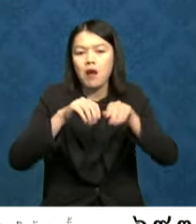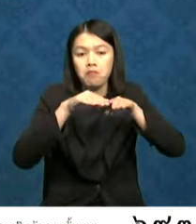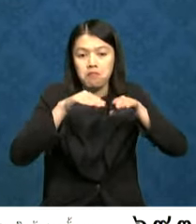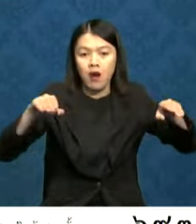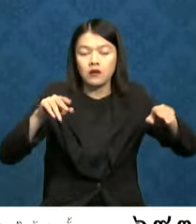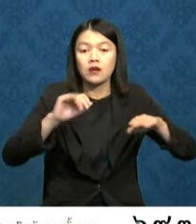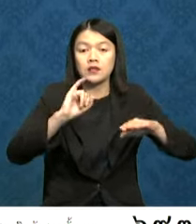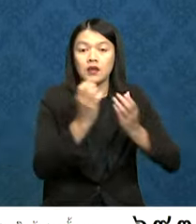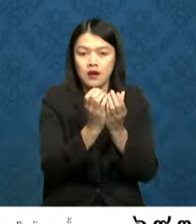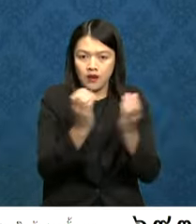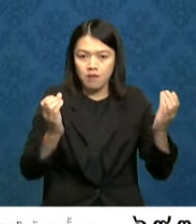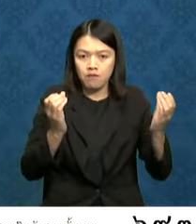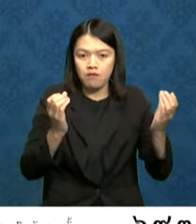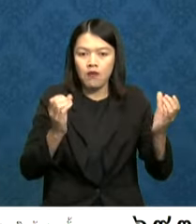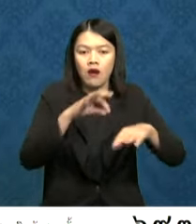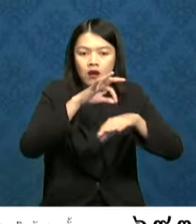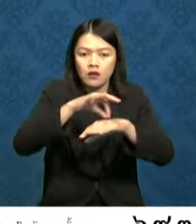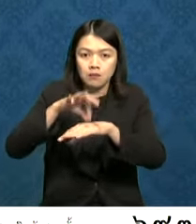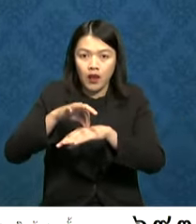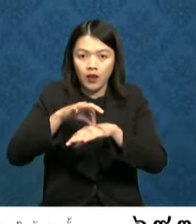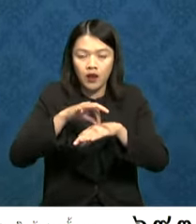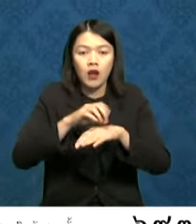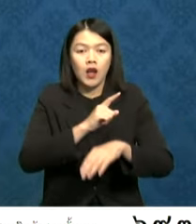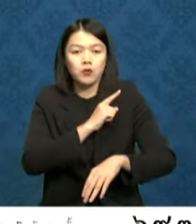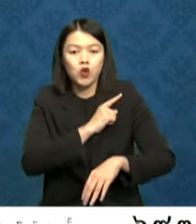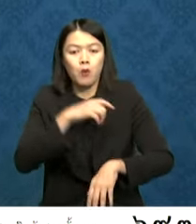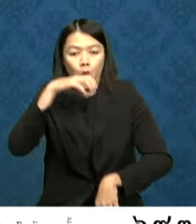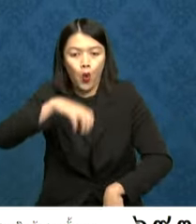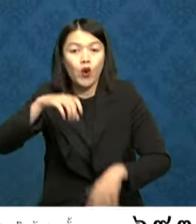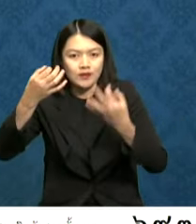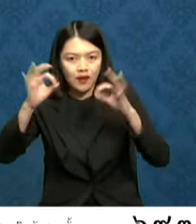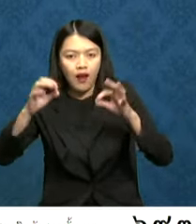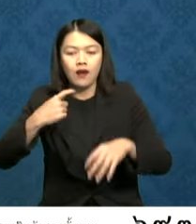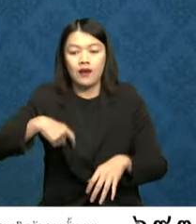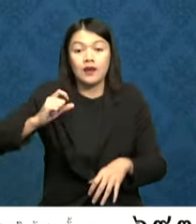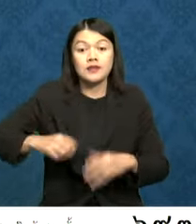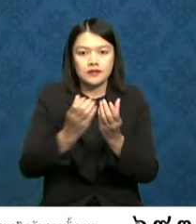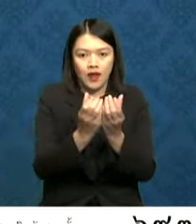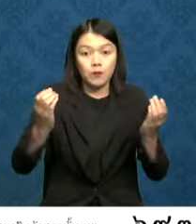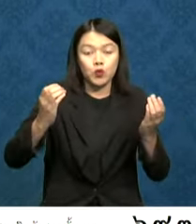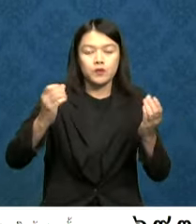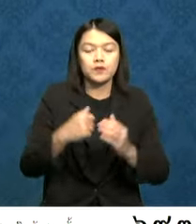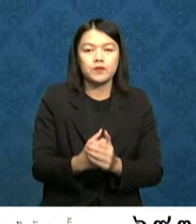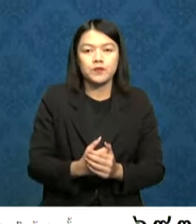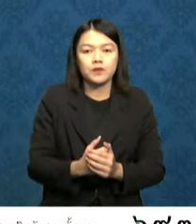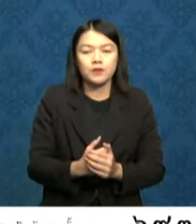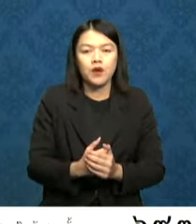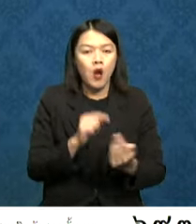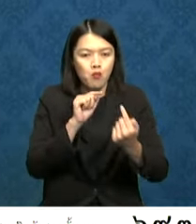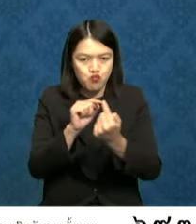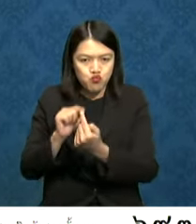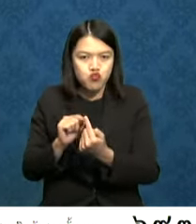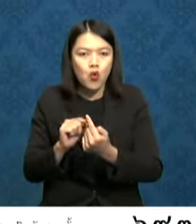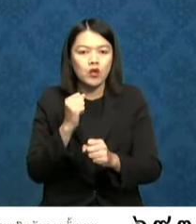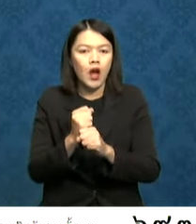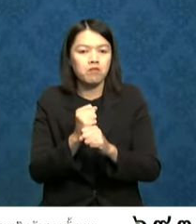ทางจริยธรรมจัดวางตำแหน่งแห่งที่หน้าที่ขององค์กรอิสระและศาลรัฐธรรมนูญเพื่อให้มีความเหมาะสมเป็น